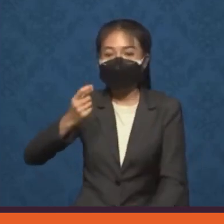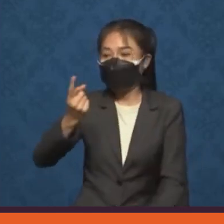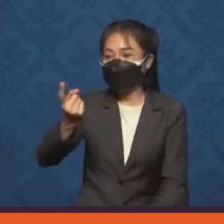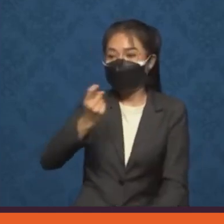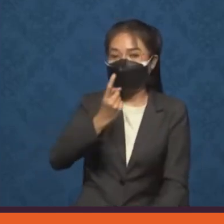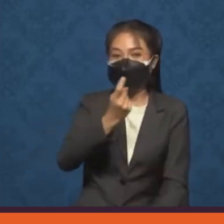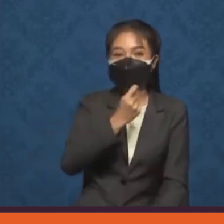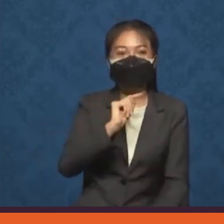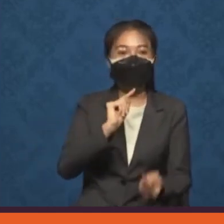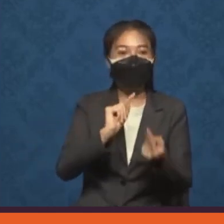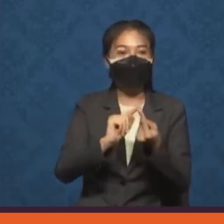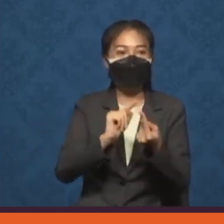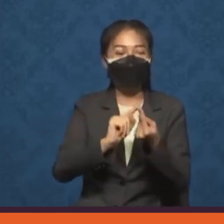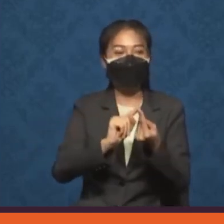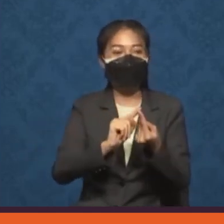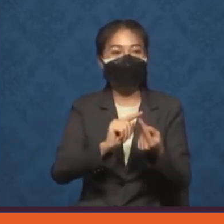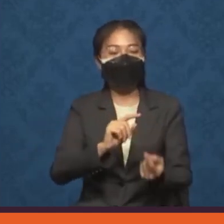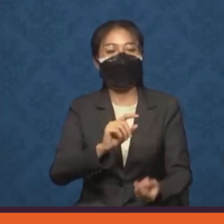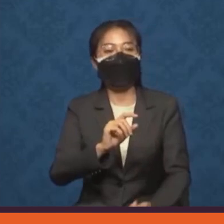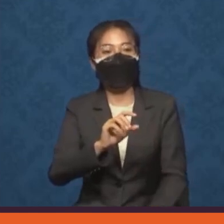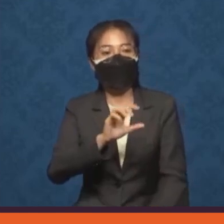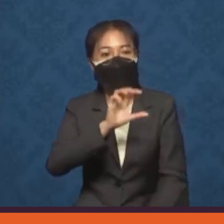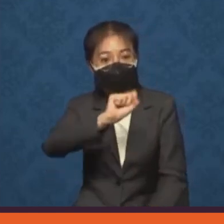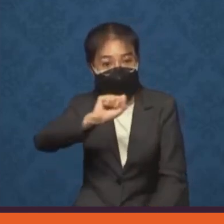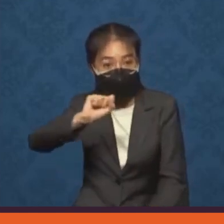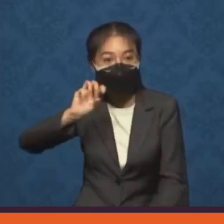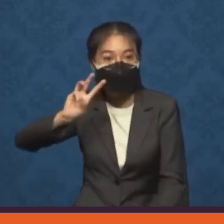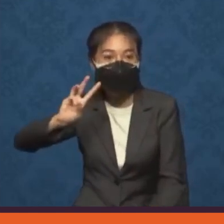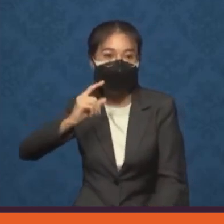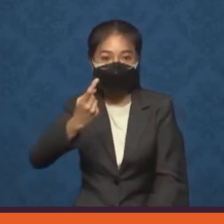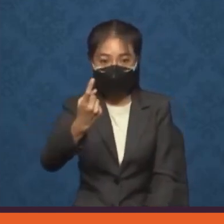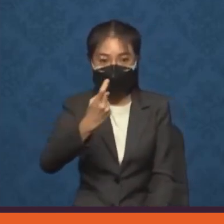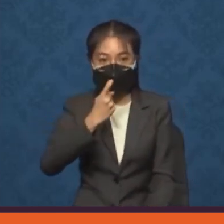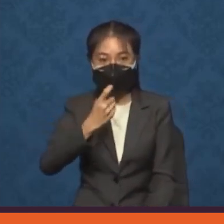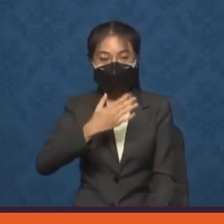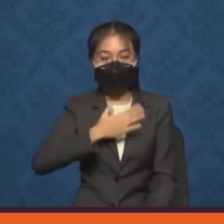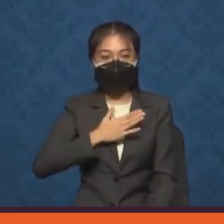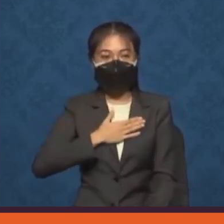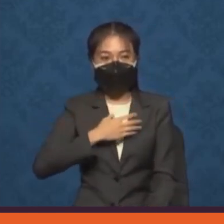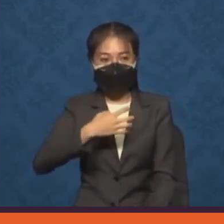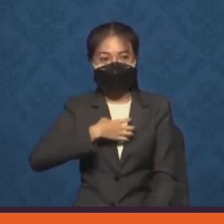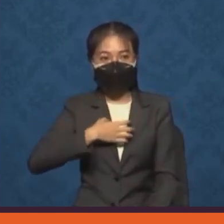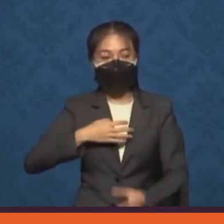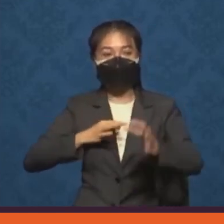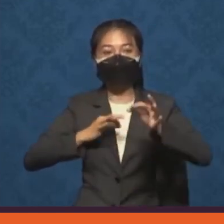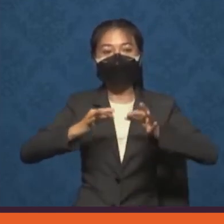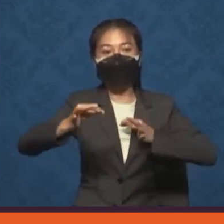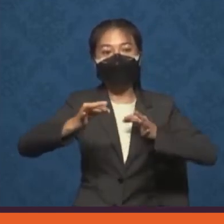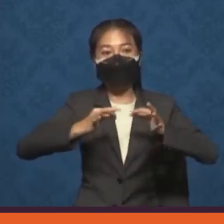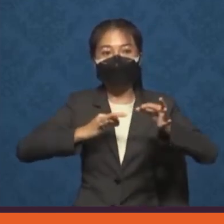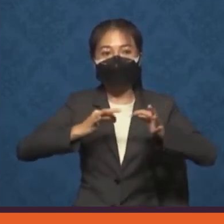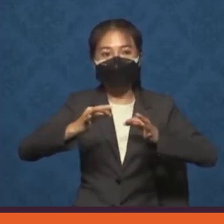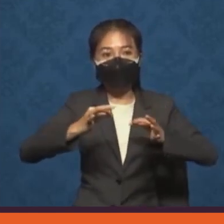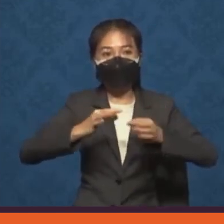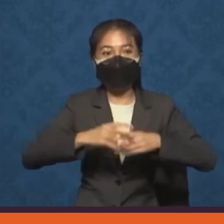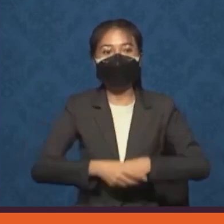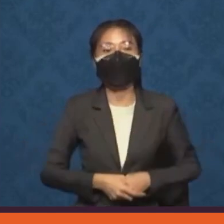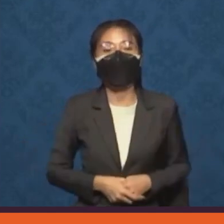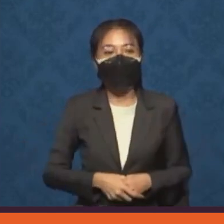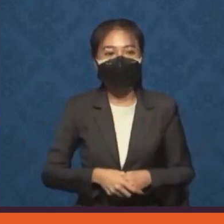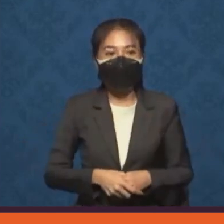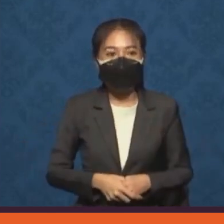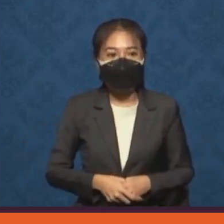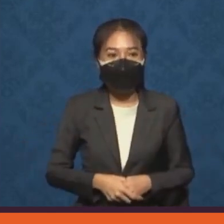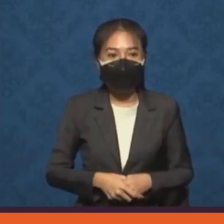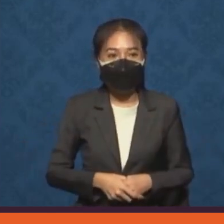มาชิกวุฒิสภาท่านคำนูนสิทธิสมานเข้าใจว่าท่านยังอยู่ในห้องประชุมนะครับจริงๆผมก็เป็น